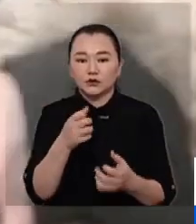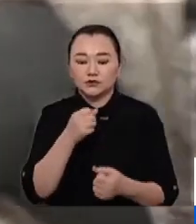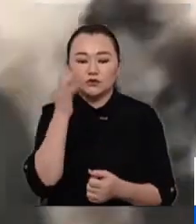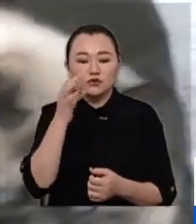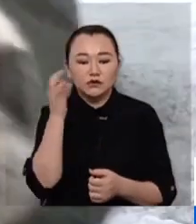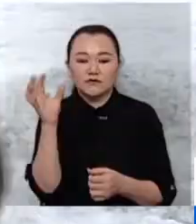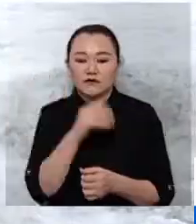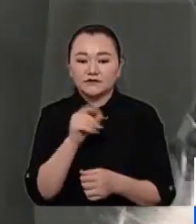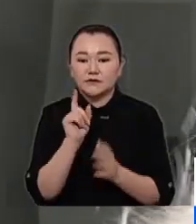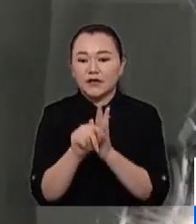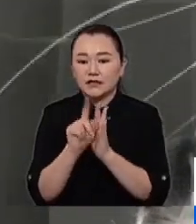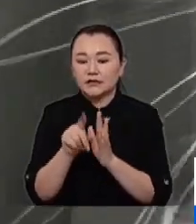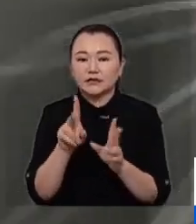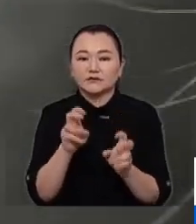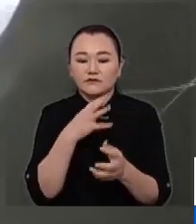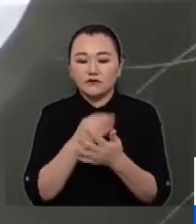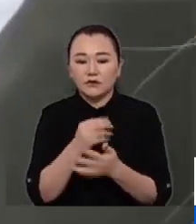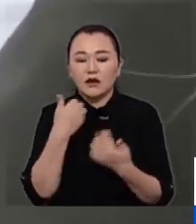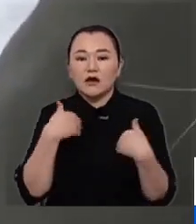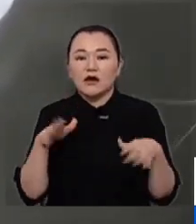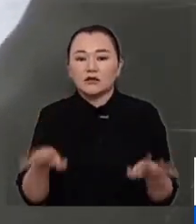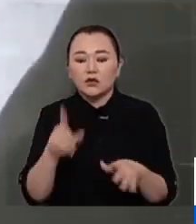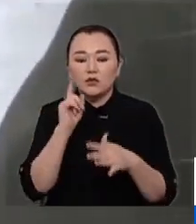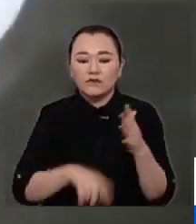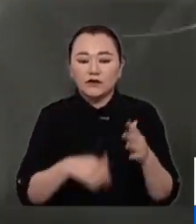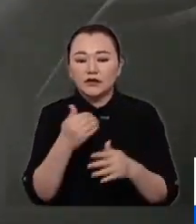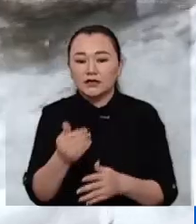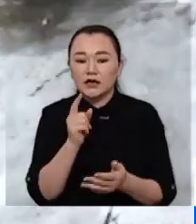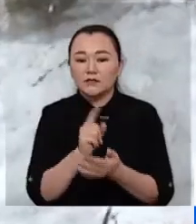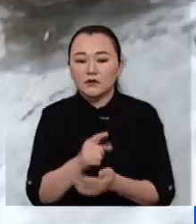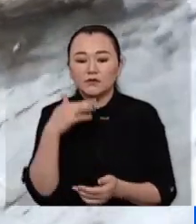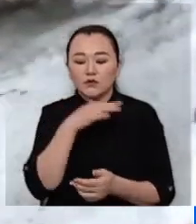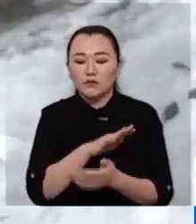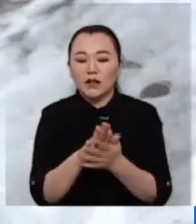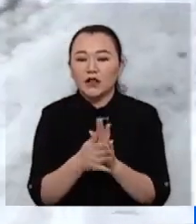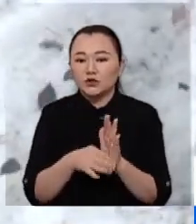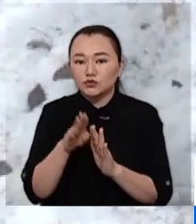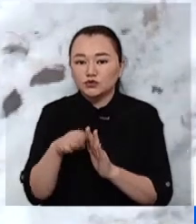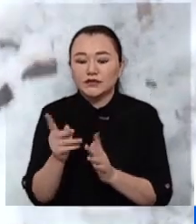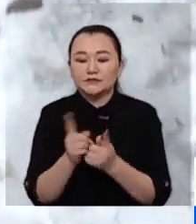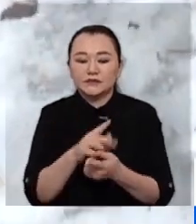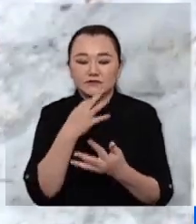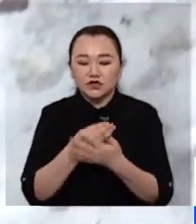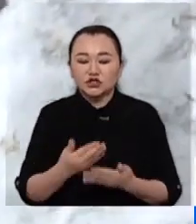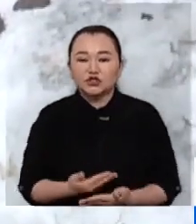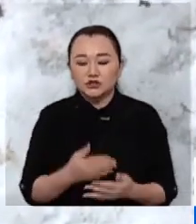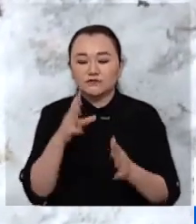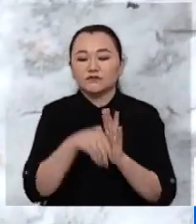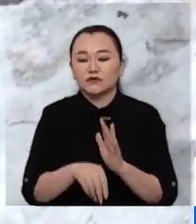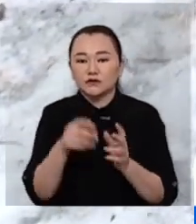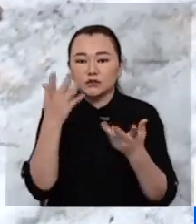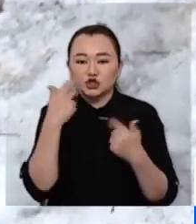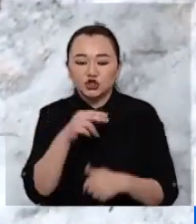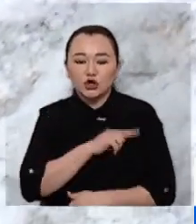кошку во все поездки. Она называет ее своим ангелом и уверена, что именно ей обязана многими положительными изменениями в своей жизни, в том числе